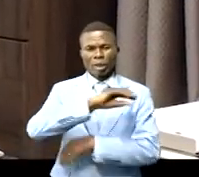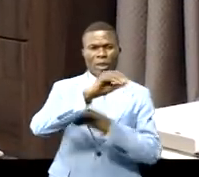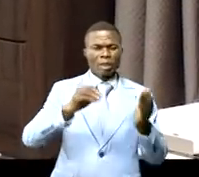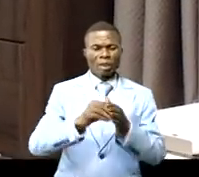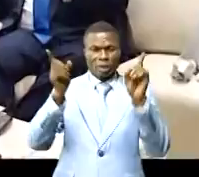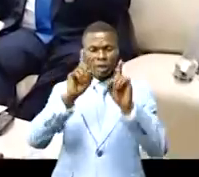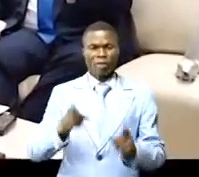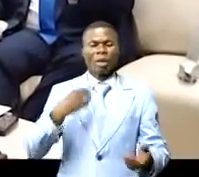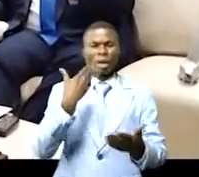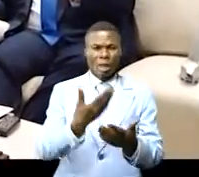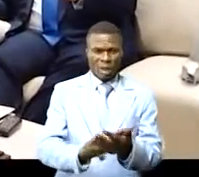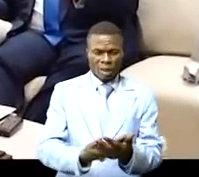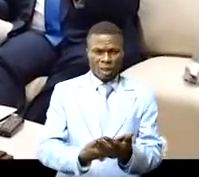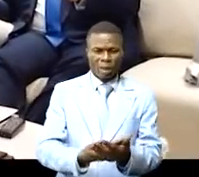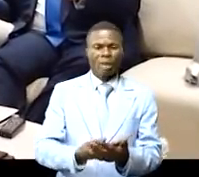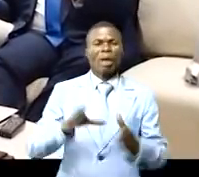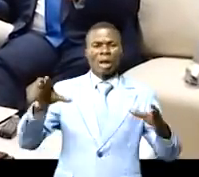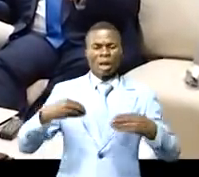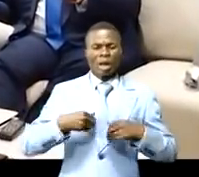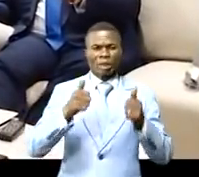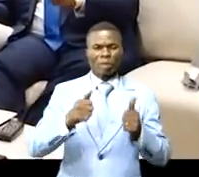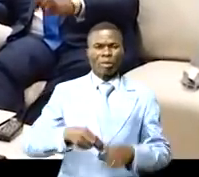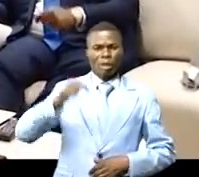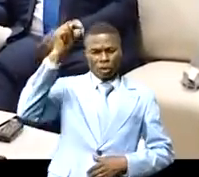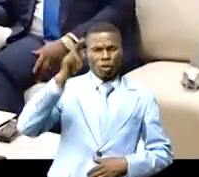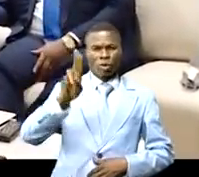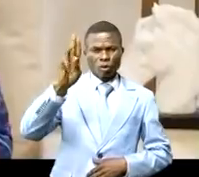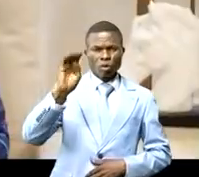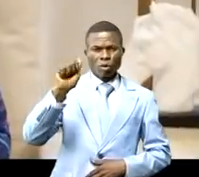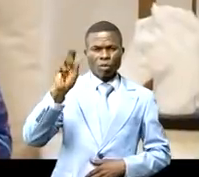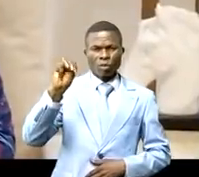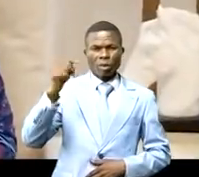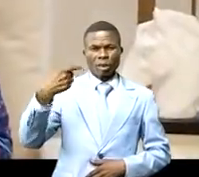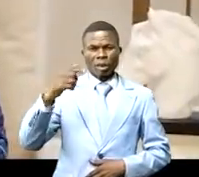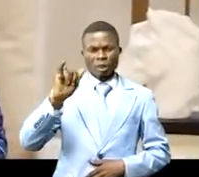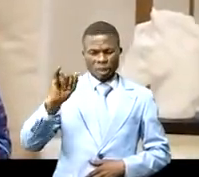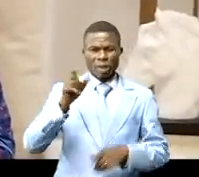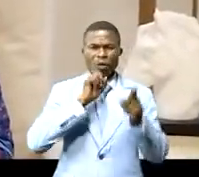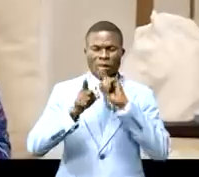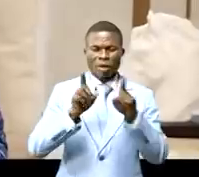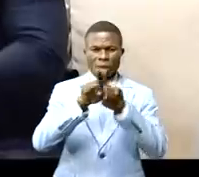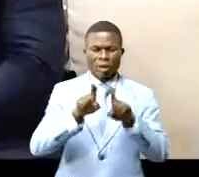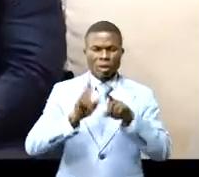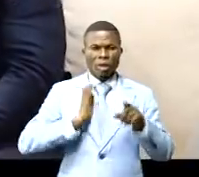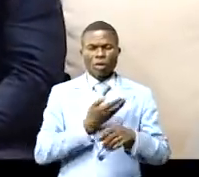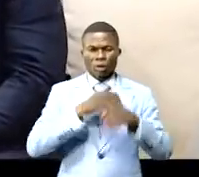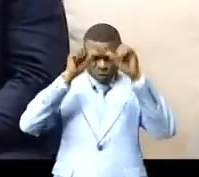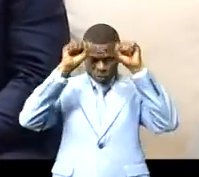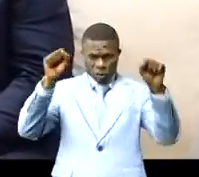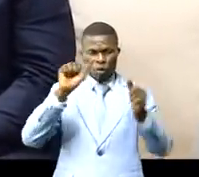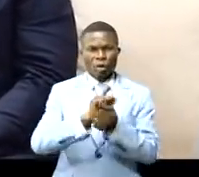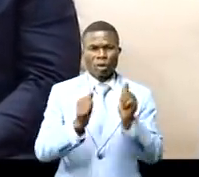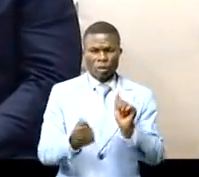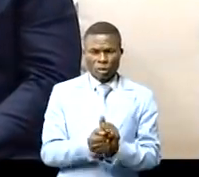arrivés récemment est bien accueilli au nord Ubangi. Il a dit avoir échangé aussi avec le chef de l'État sur la